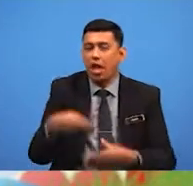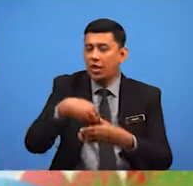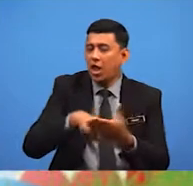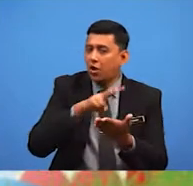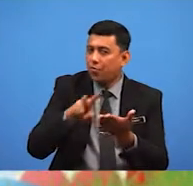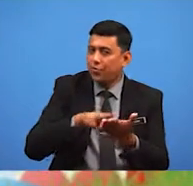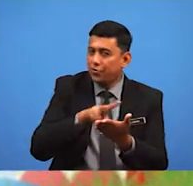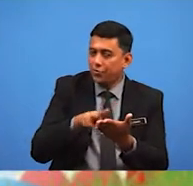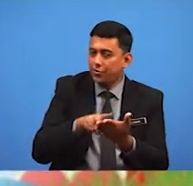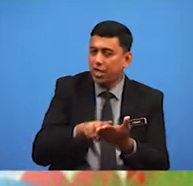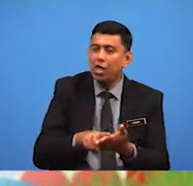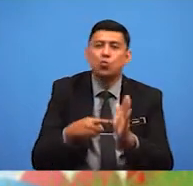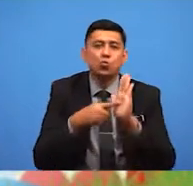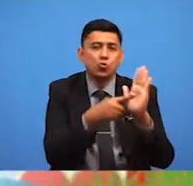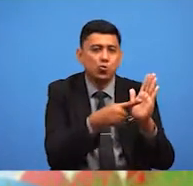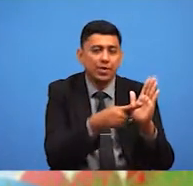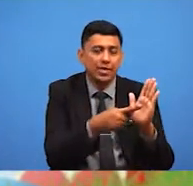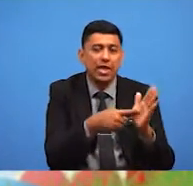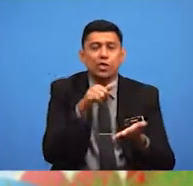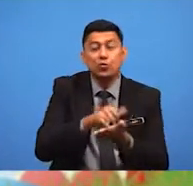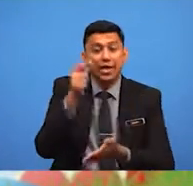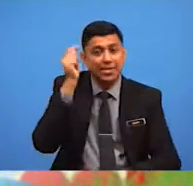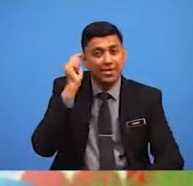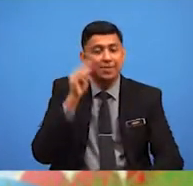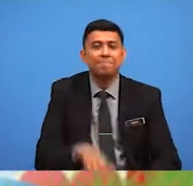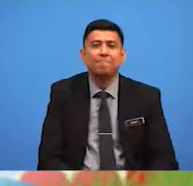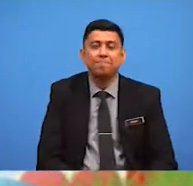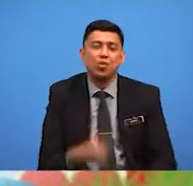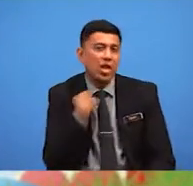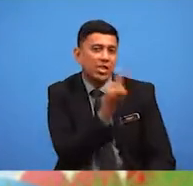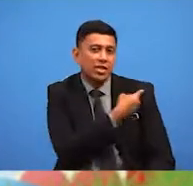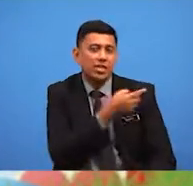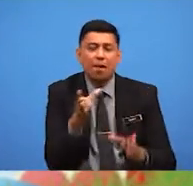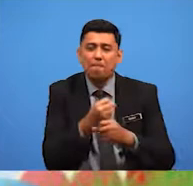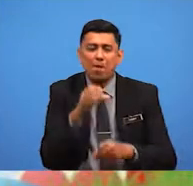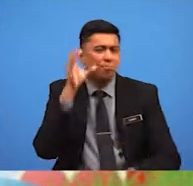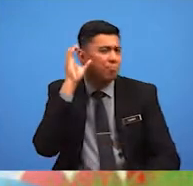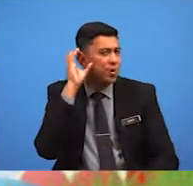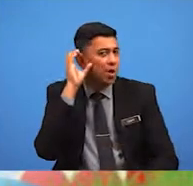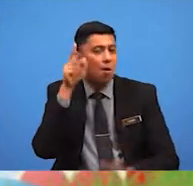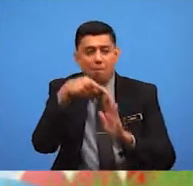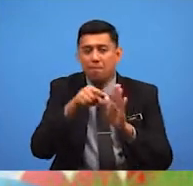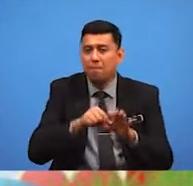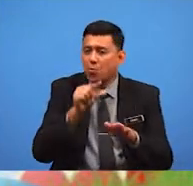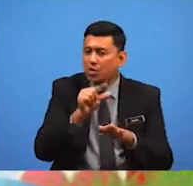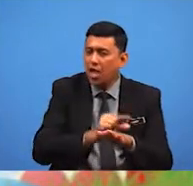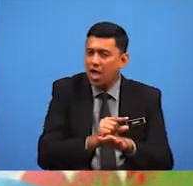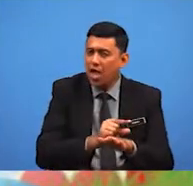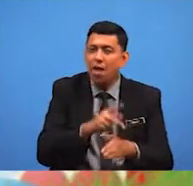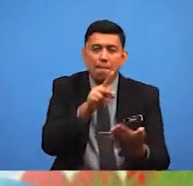telah cikgu tunjukkan sebentar tadi, kita dapat mendengar penggunaan pantun dua